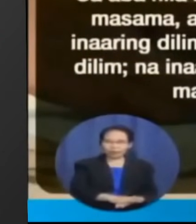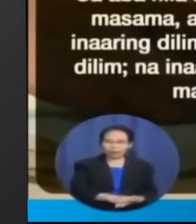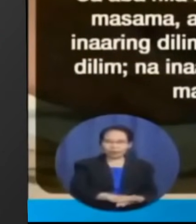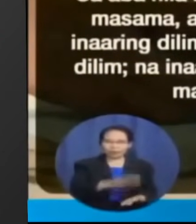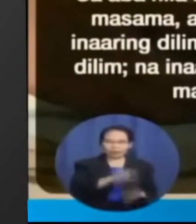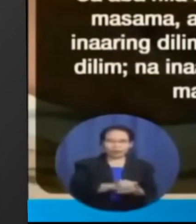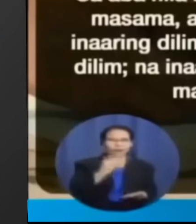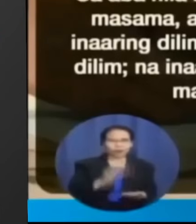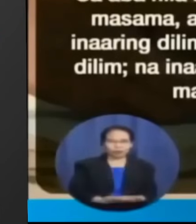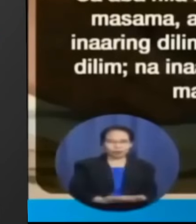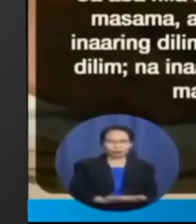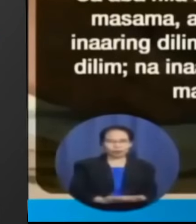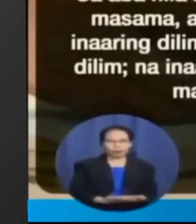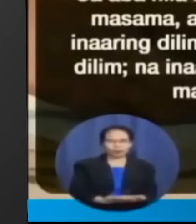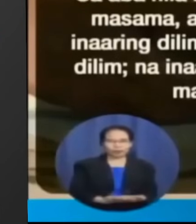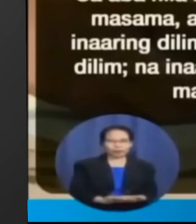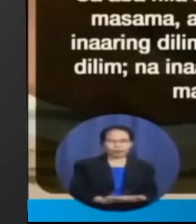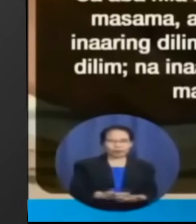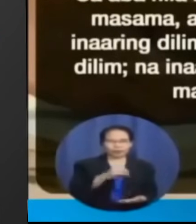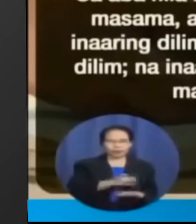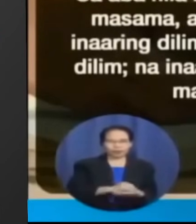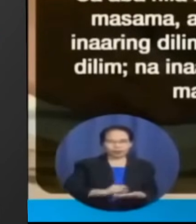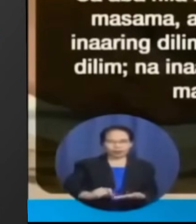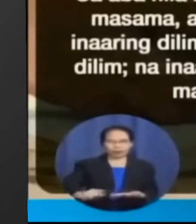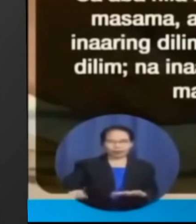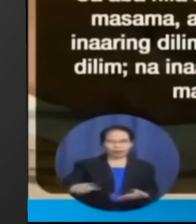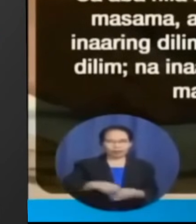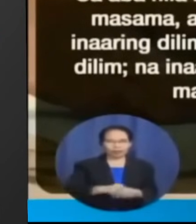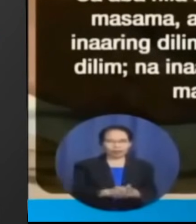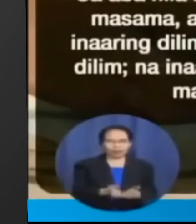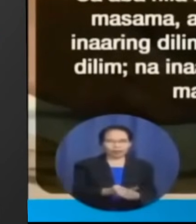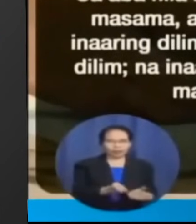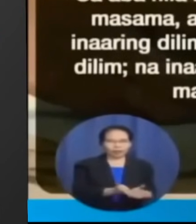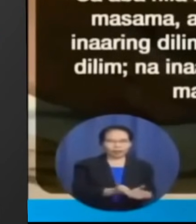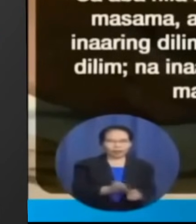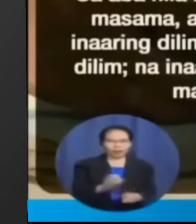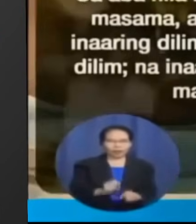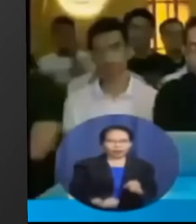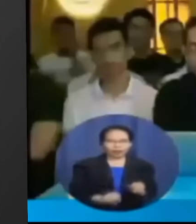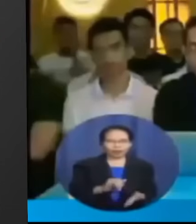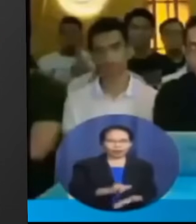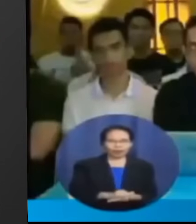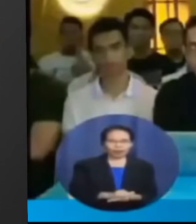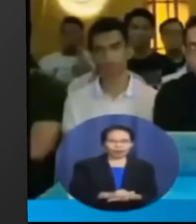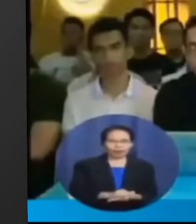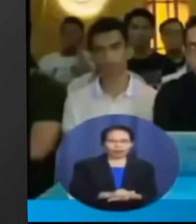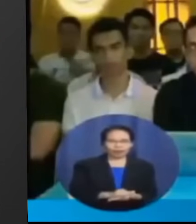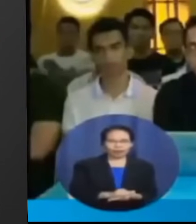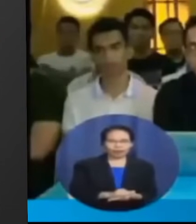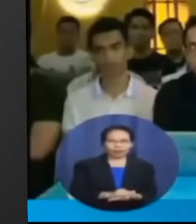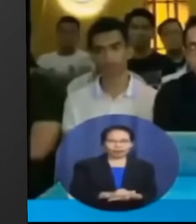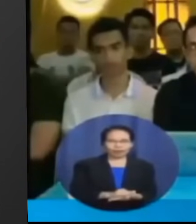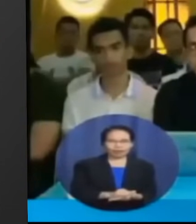ay siyang mabuti. Yan ang nakasulat sa Biblia. Kaya isang ano yan,